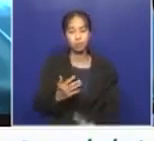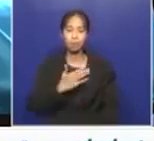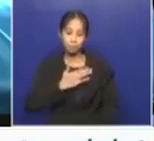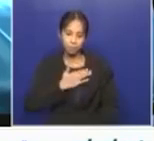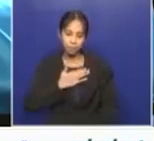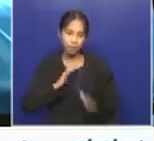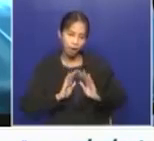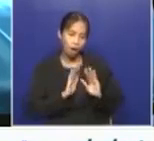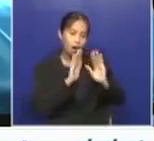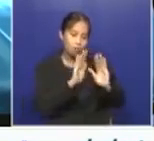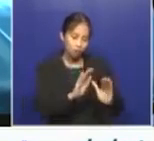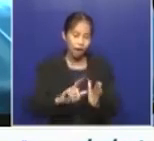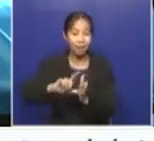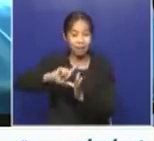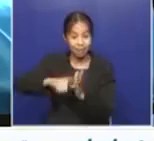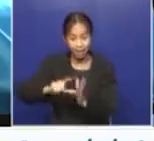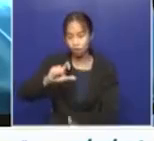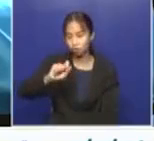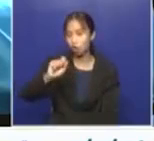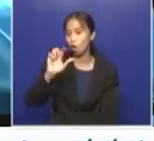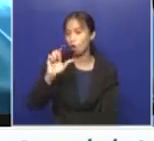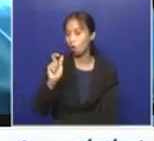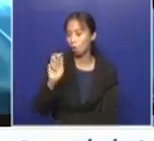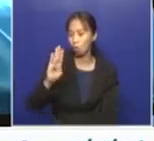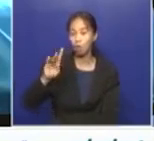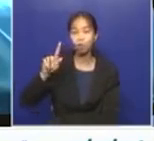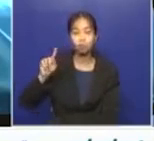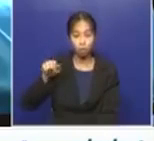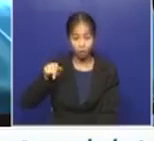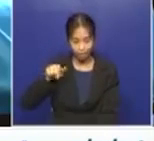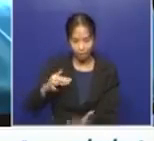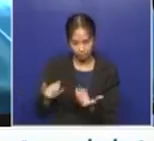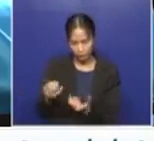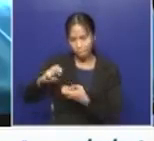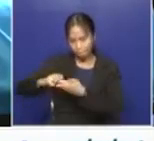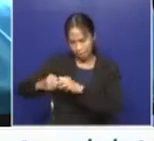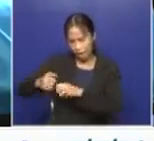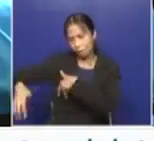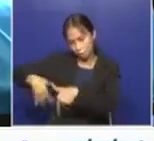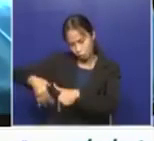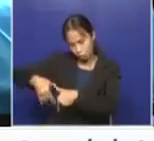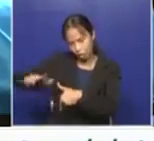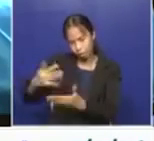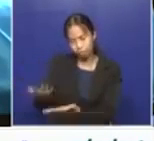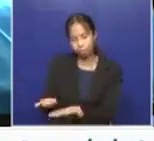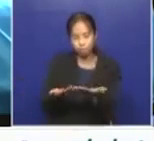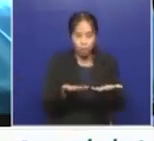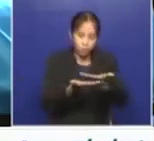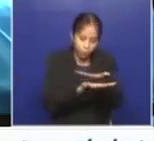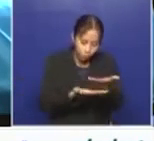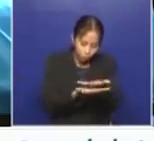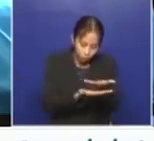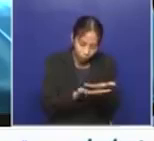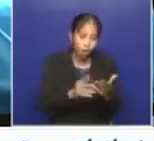ากให้ท่านเลขาธิการสปต.นำปัญหาความเดือดร้อนของประชาชนดังกล่าวไปพิจารณาให้ความช่วยเหลืออย่างเร่งด่ว